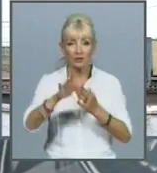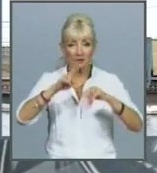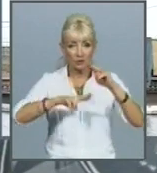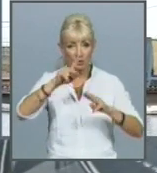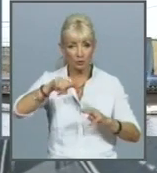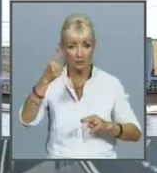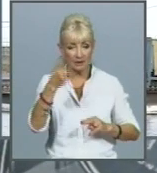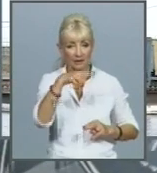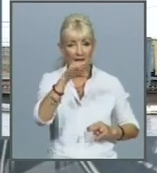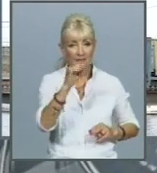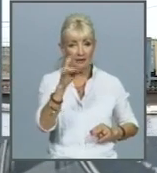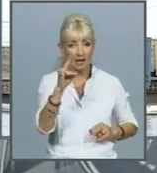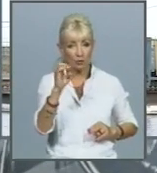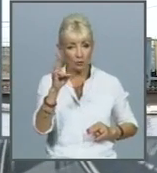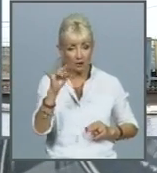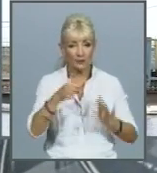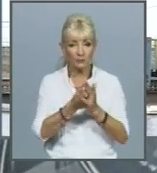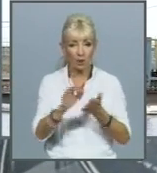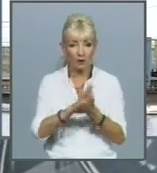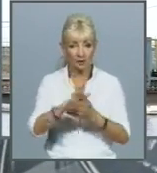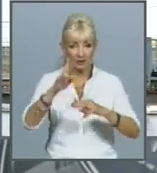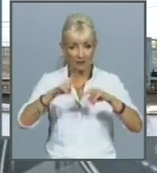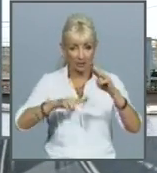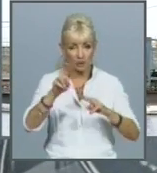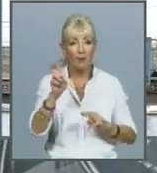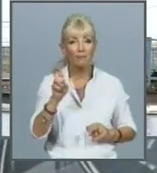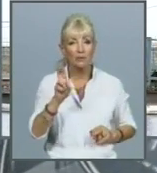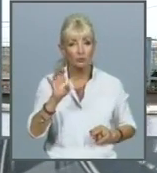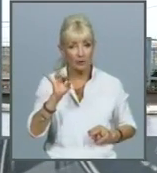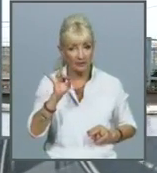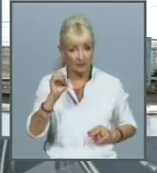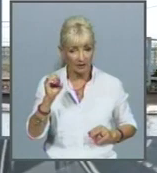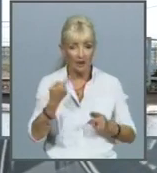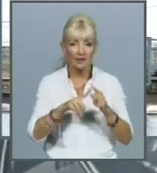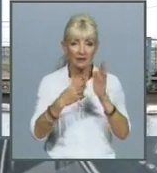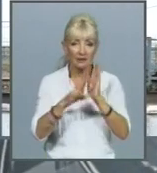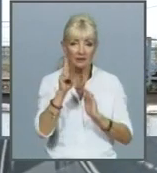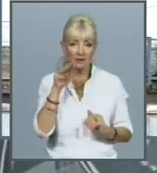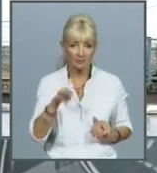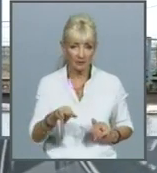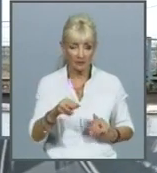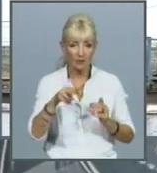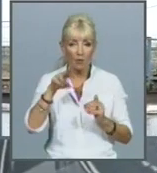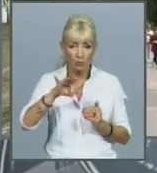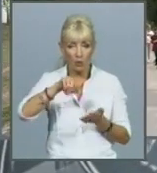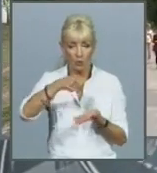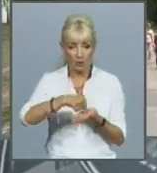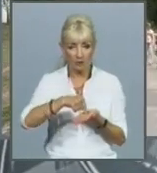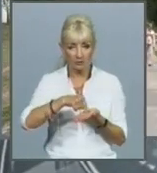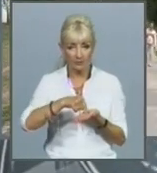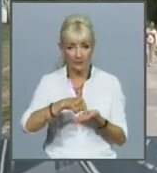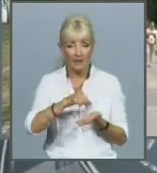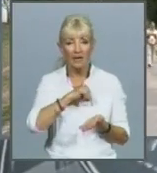это Диканьевские, до очистных сооружений номер 2, безлюдовских. А это порядка 9 километров по городу.